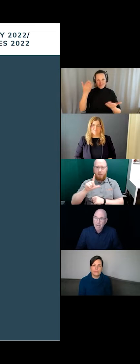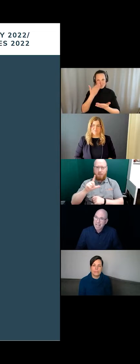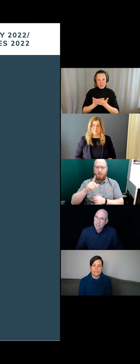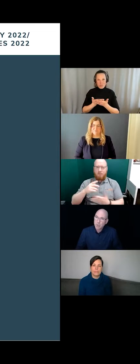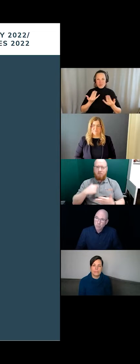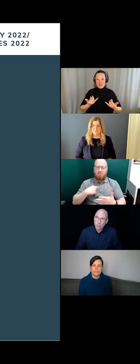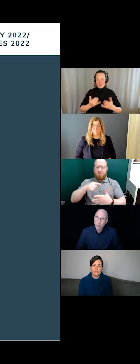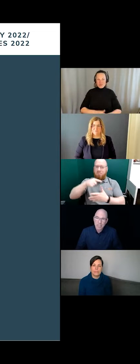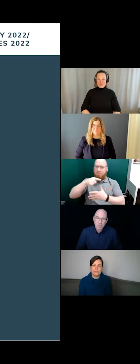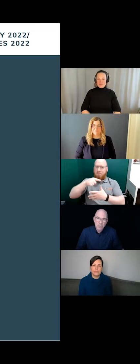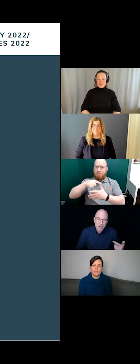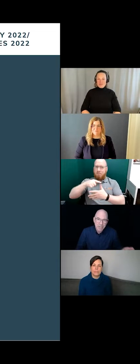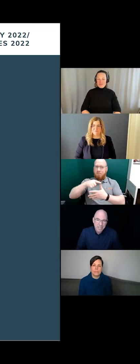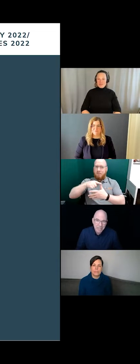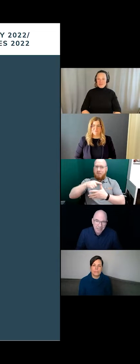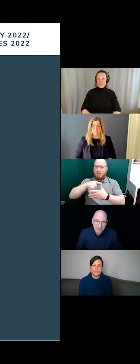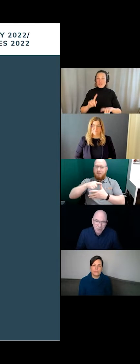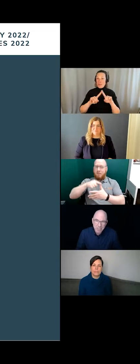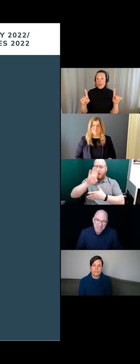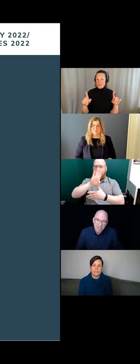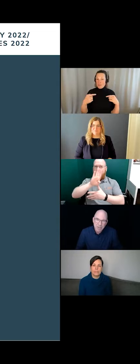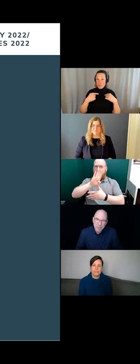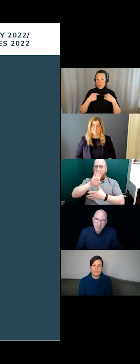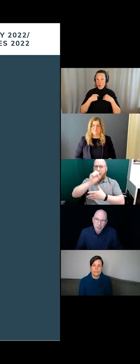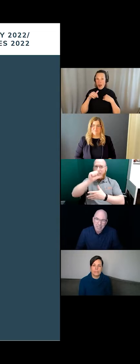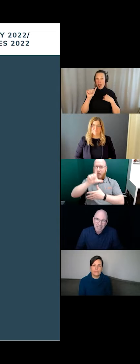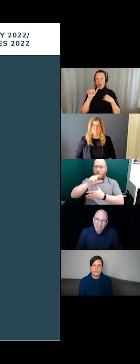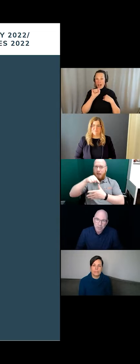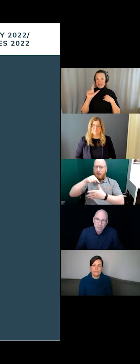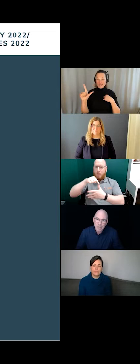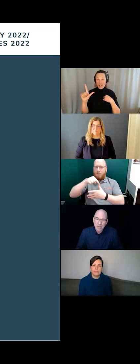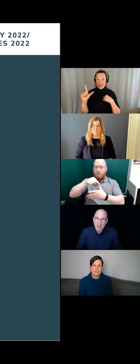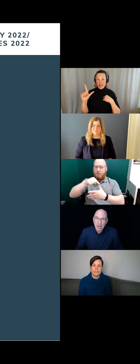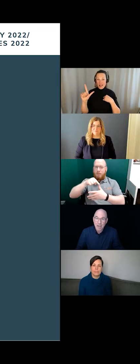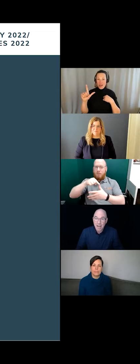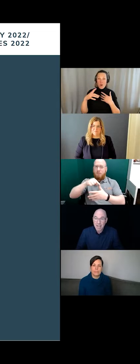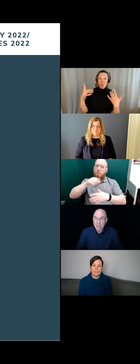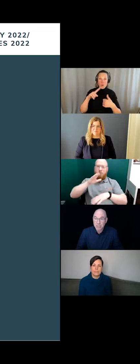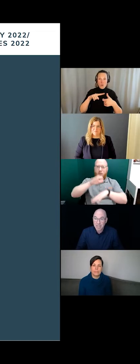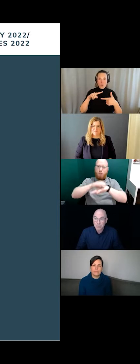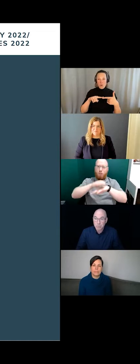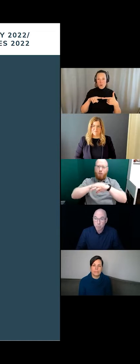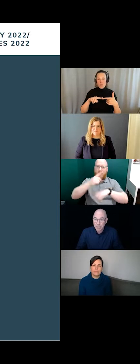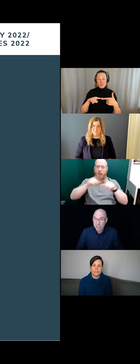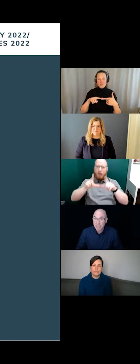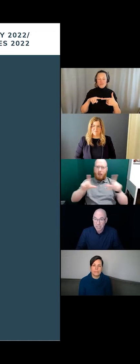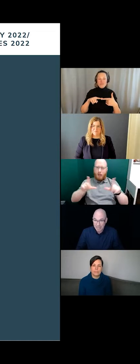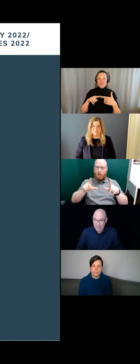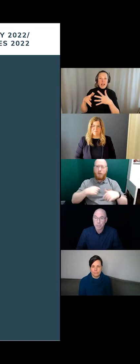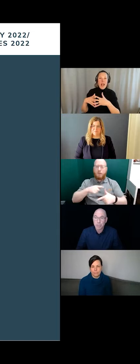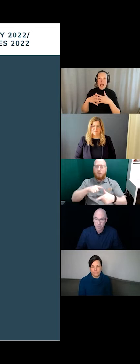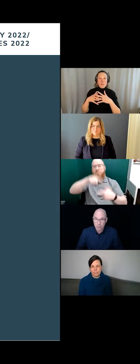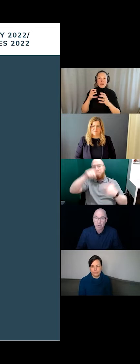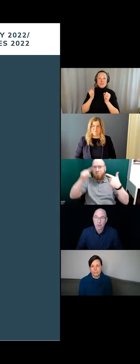pouvez voir. But I don't Mais really use American je Sign n'utilise pas Language. le I ASL ou